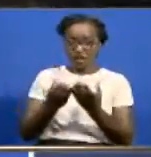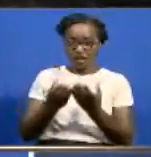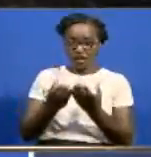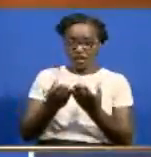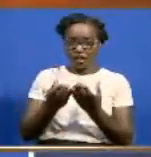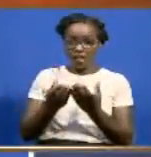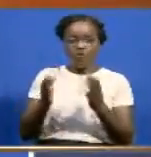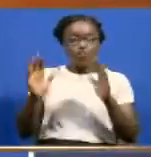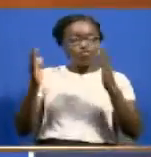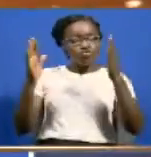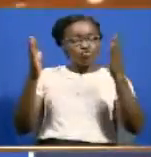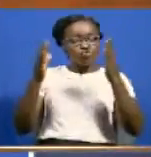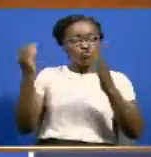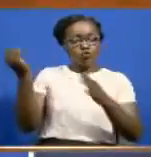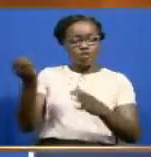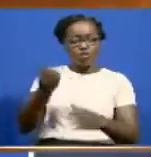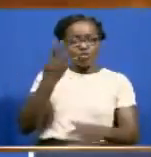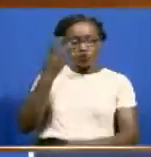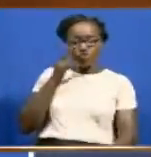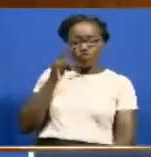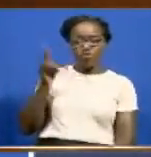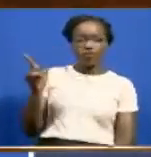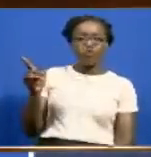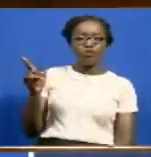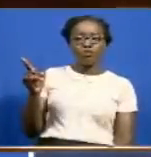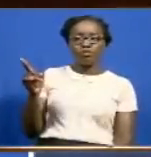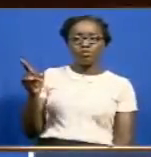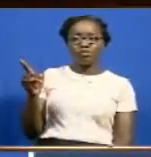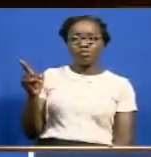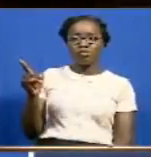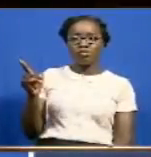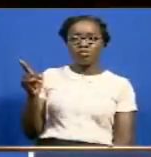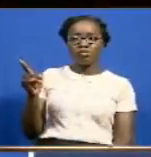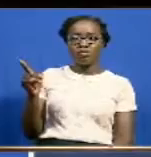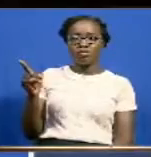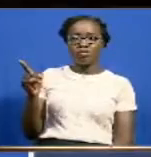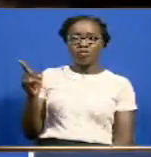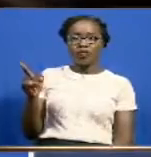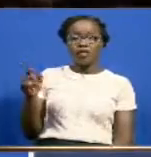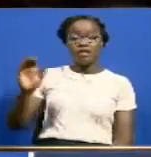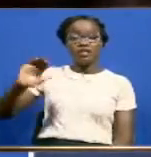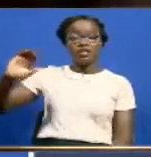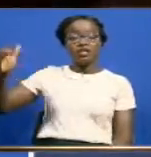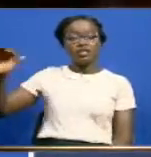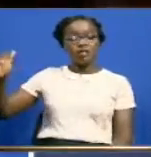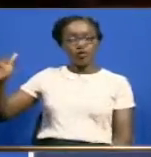kwa mbwembwe, kongamano kwa watu. Hata hivyo haukukubaliwa sehemu za mjini